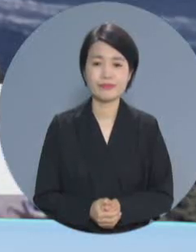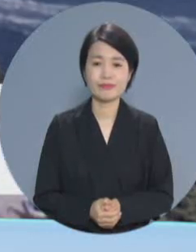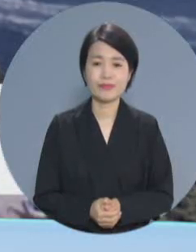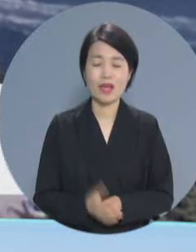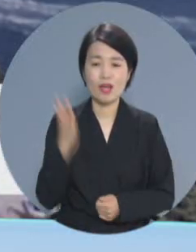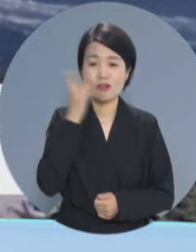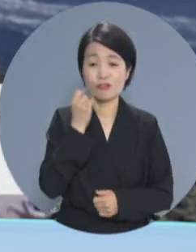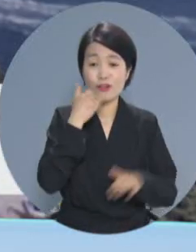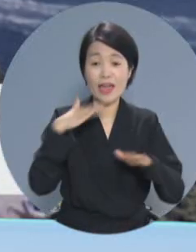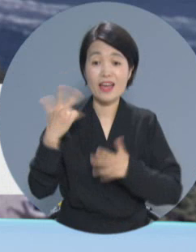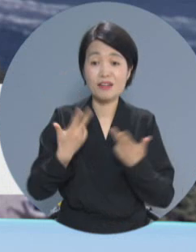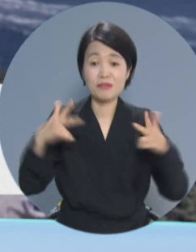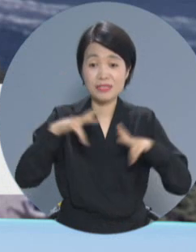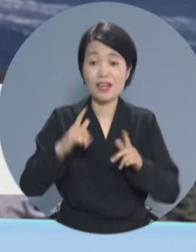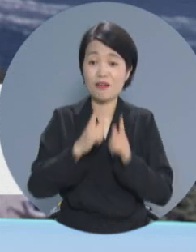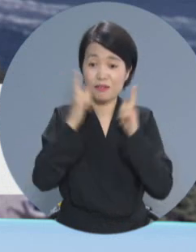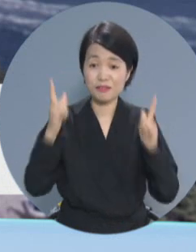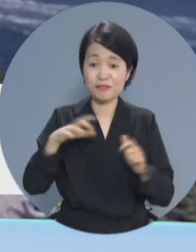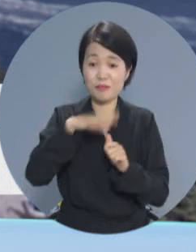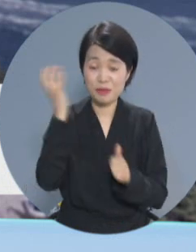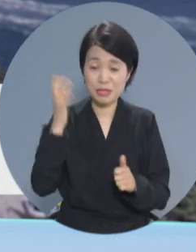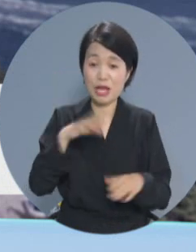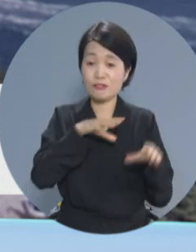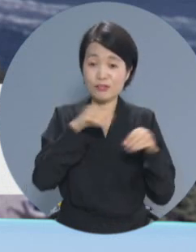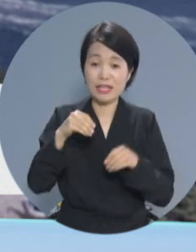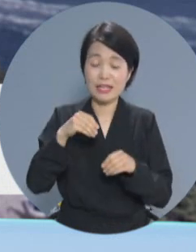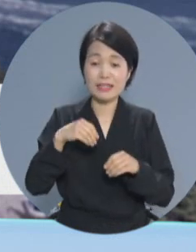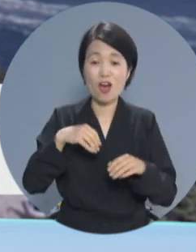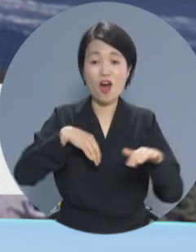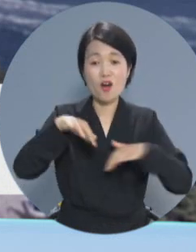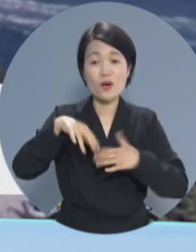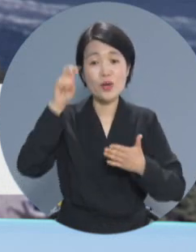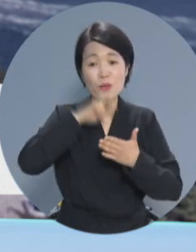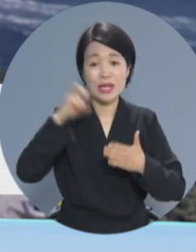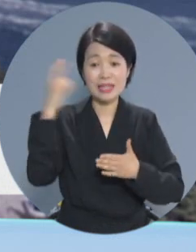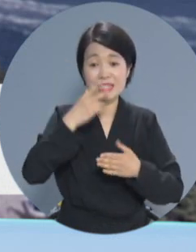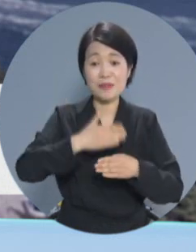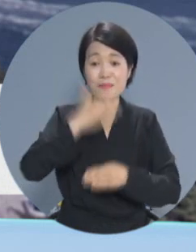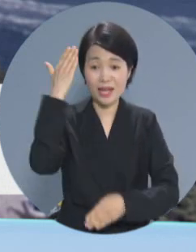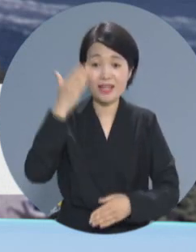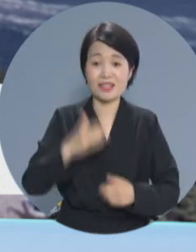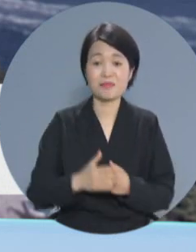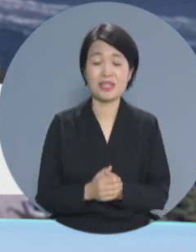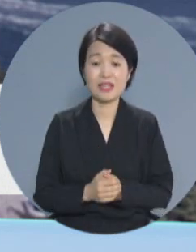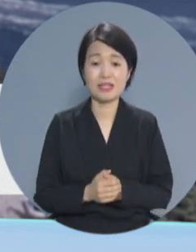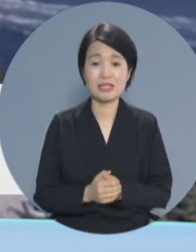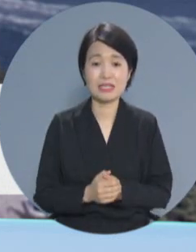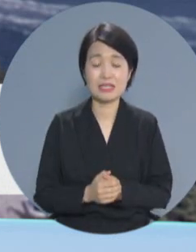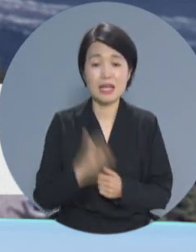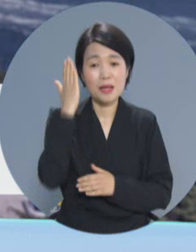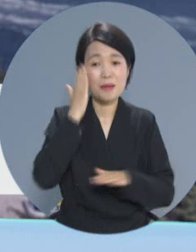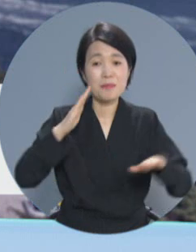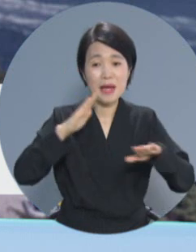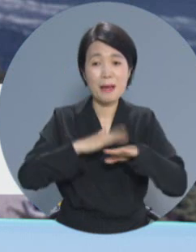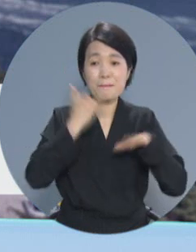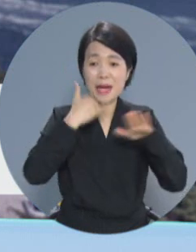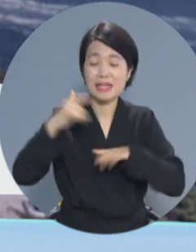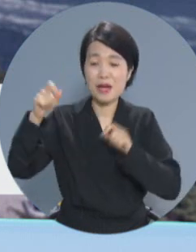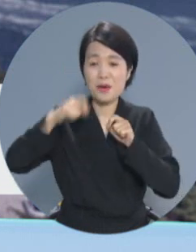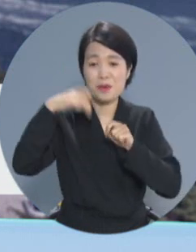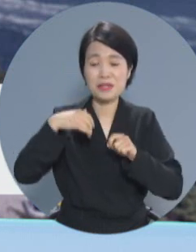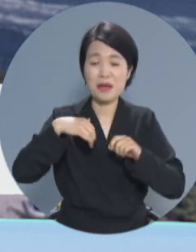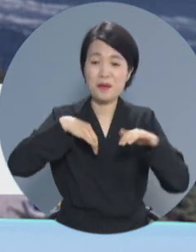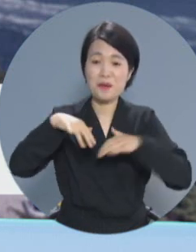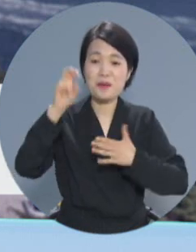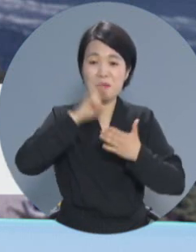여수 해양공원에서는 거리두기 해제로 중단됐던 낭만버스킹 공연이 다시 시작됐습니다. 밤바다를 배경으로 한